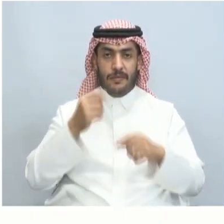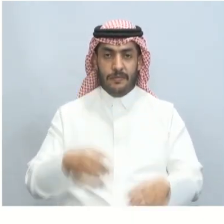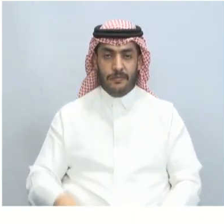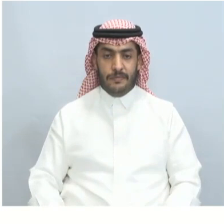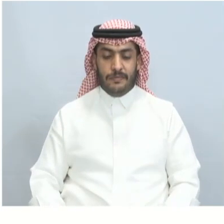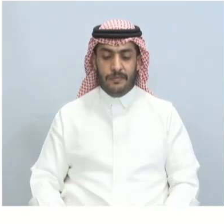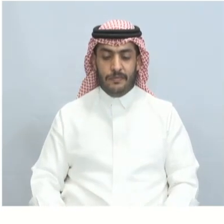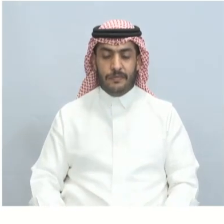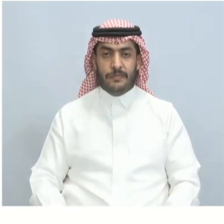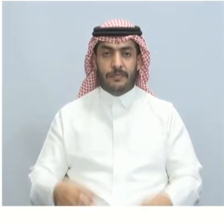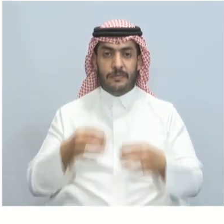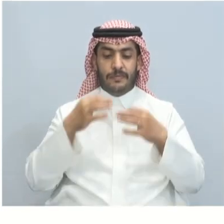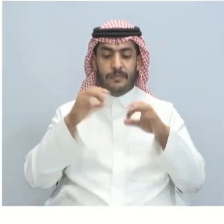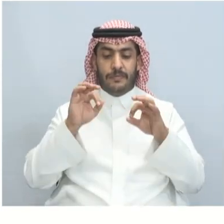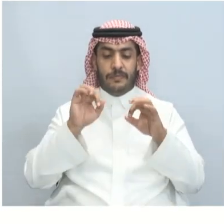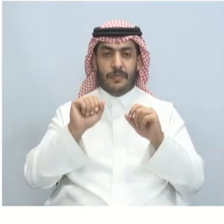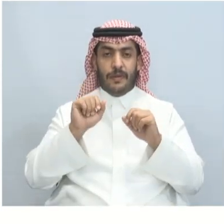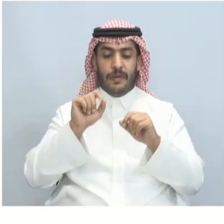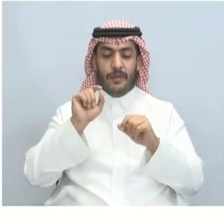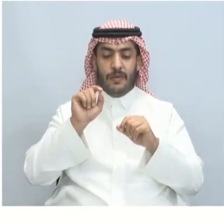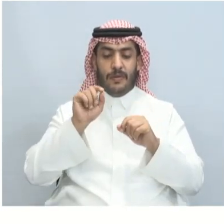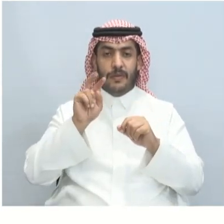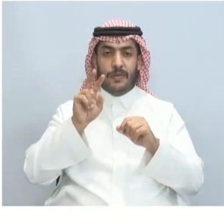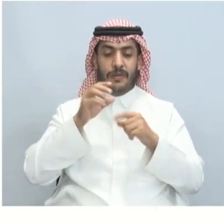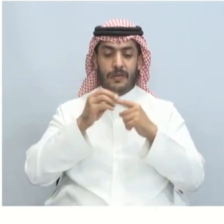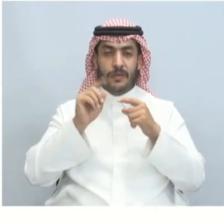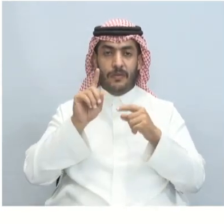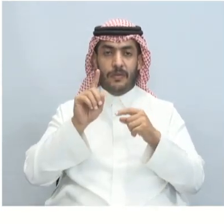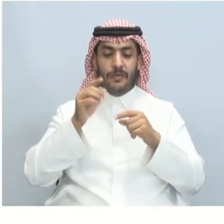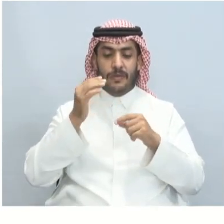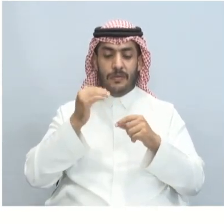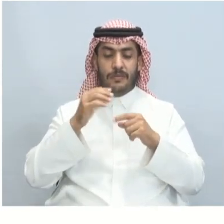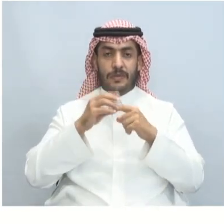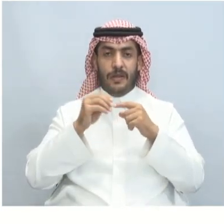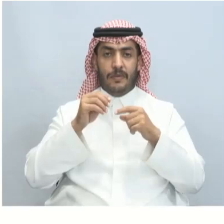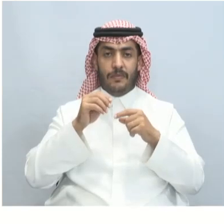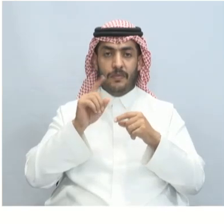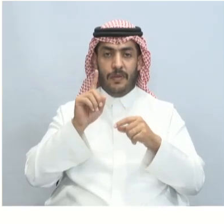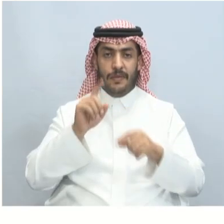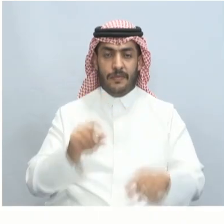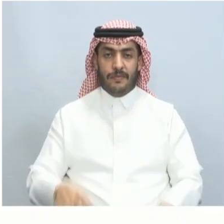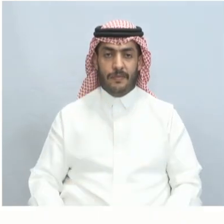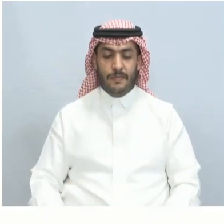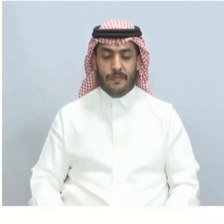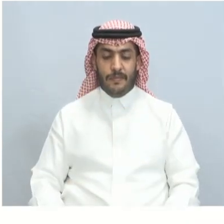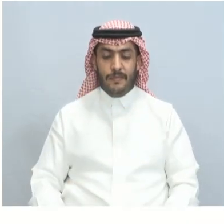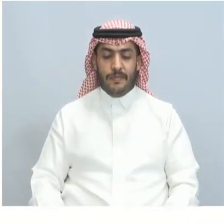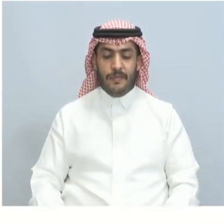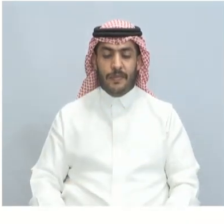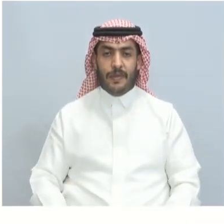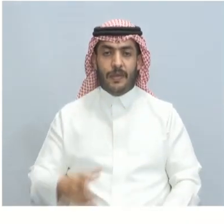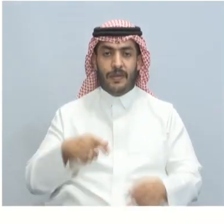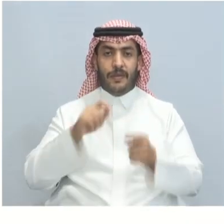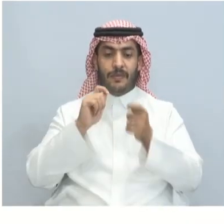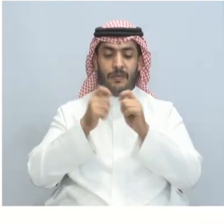واح فيكون احداثي النقطه عين شرطه هو ا وسالب واح